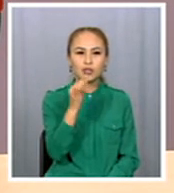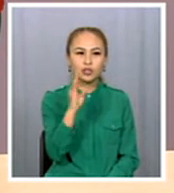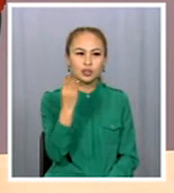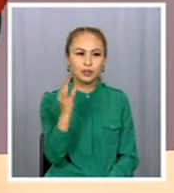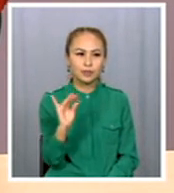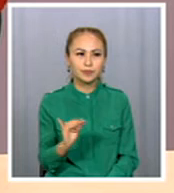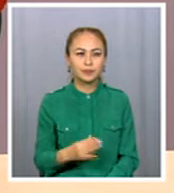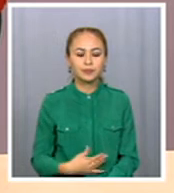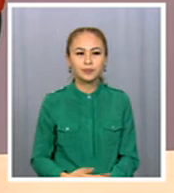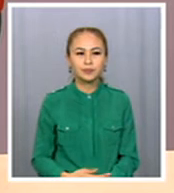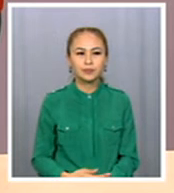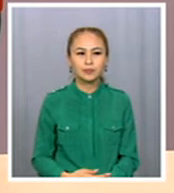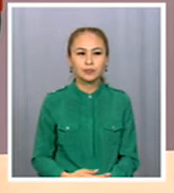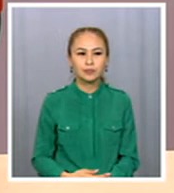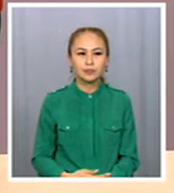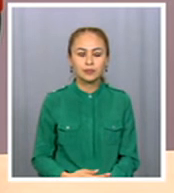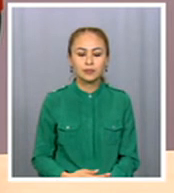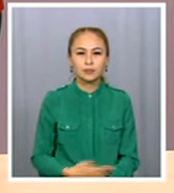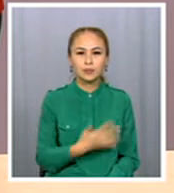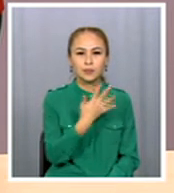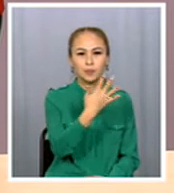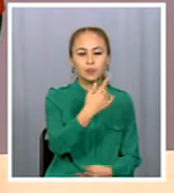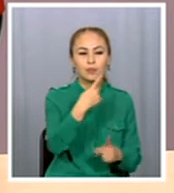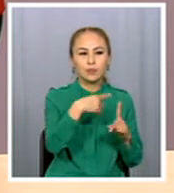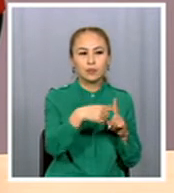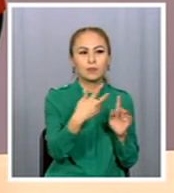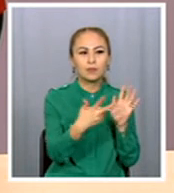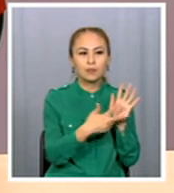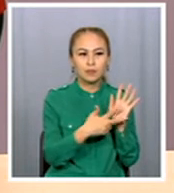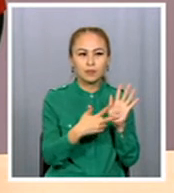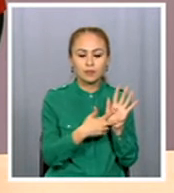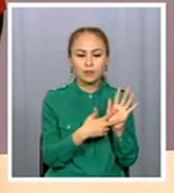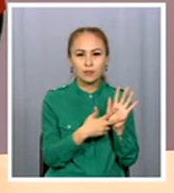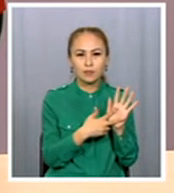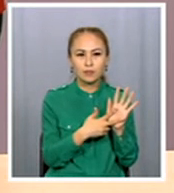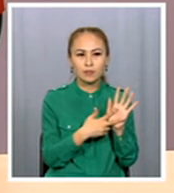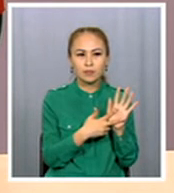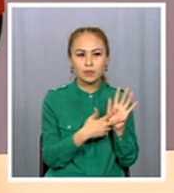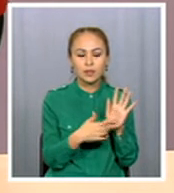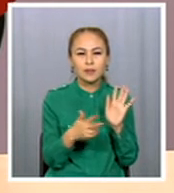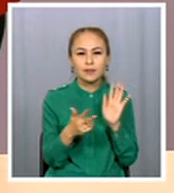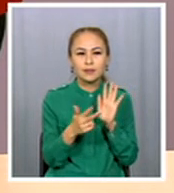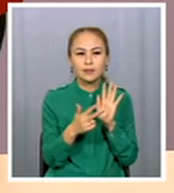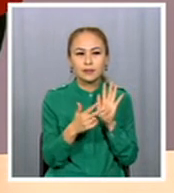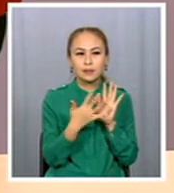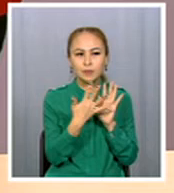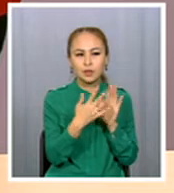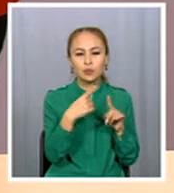Нешінші? 5 пен 3 сандарының қосындысы